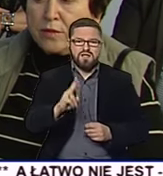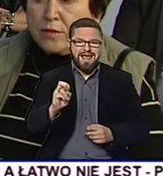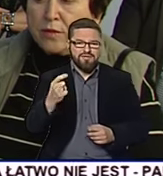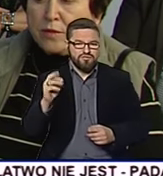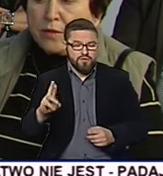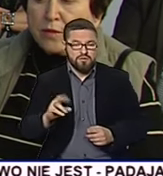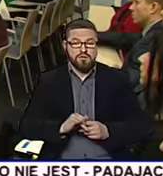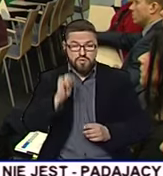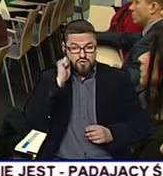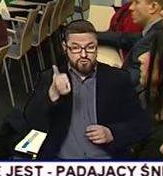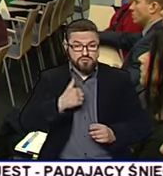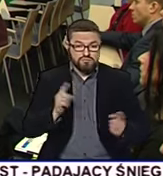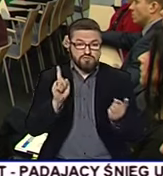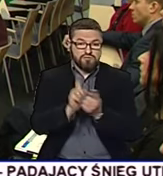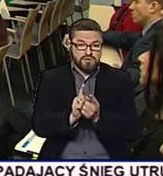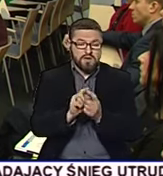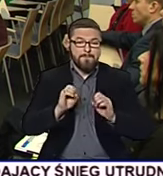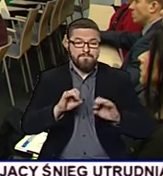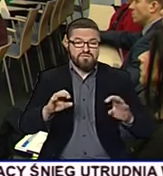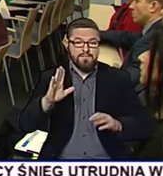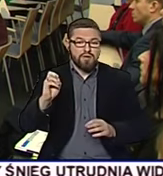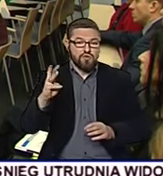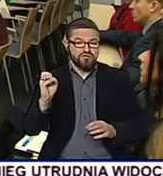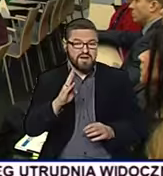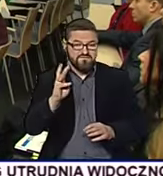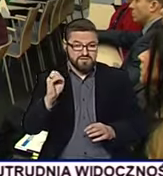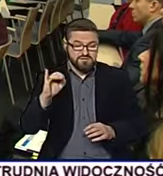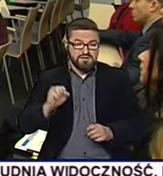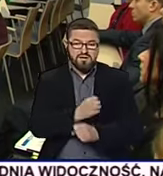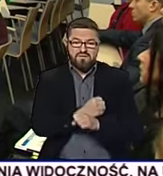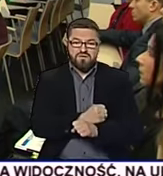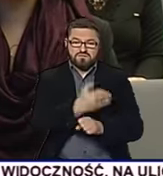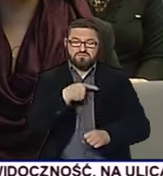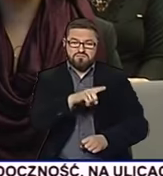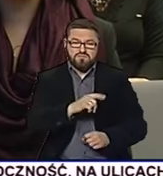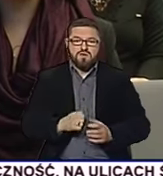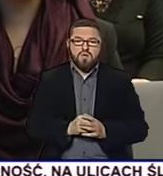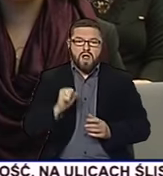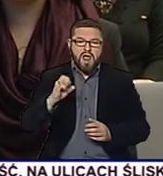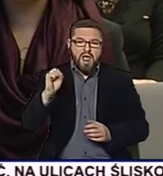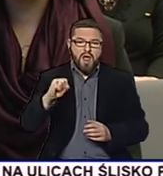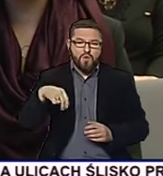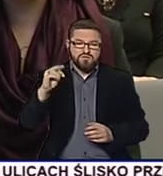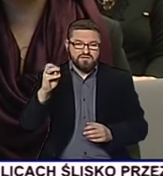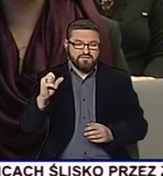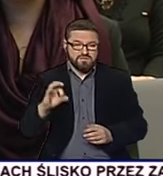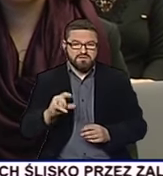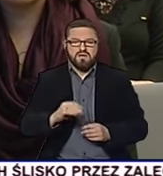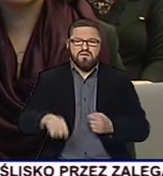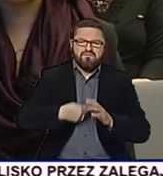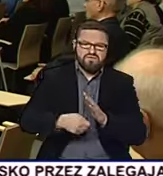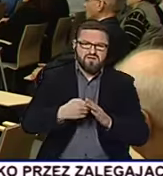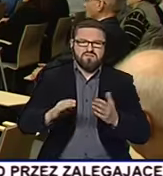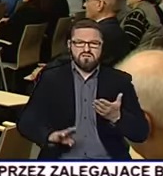Kantora oraz jutrzejsze spotkanie z profesorem Władysławem Bartoszewskim, więźniem obozu Auschwitz, wreszcie koncerty, spektakle i filmy